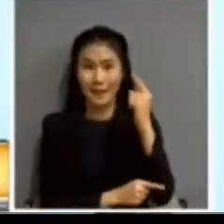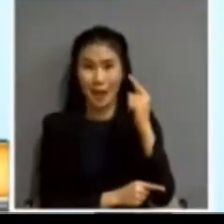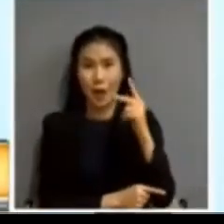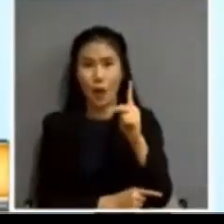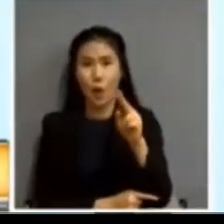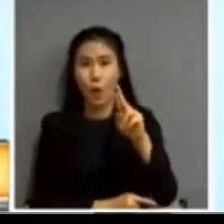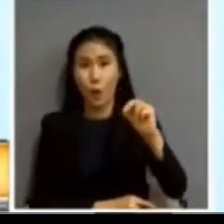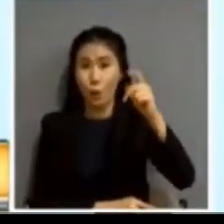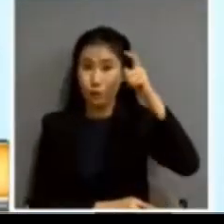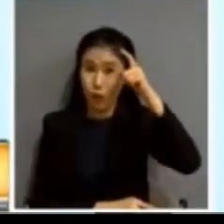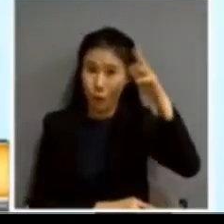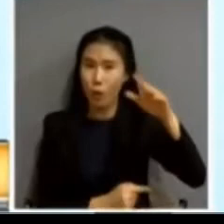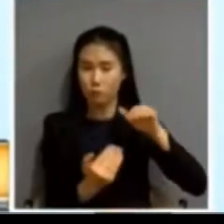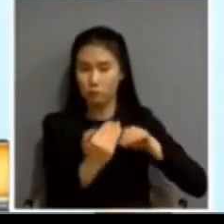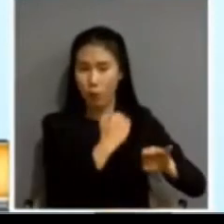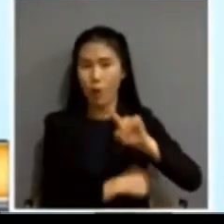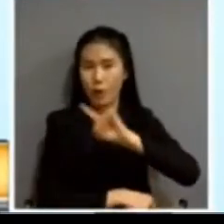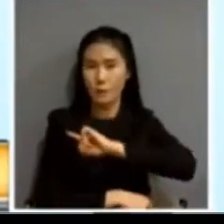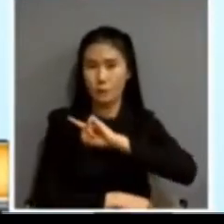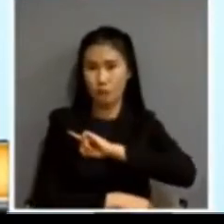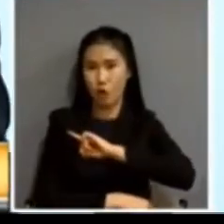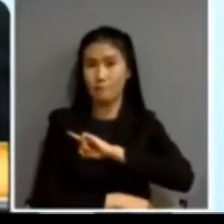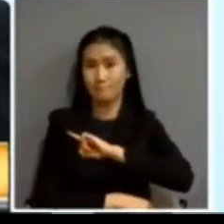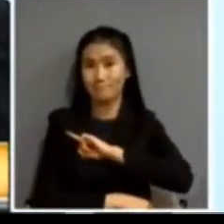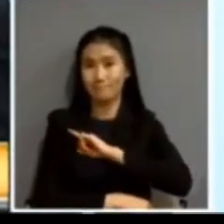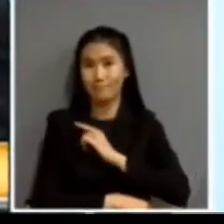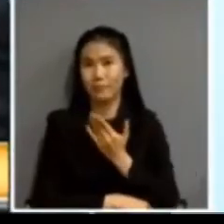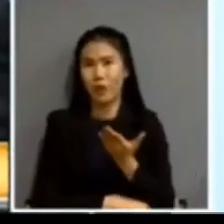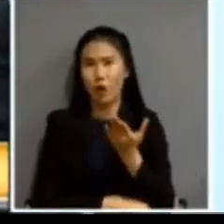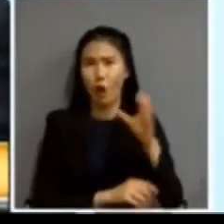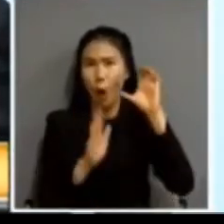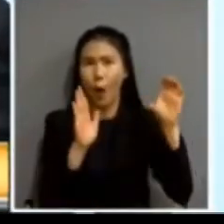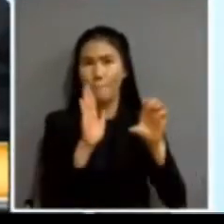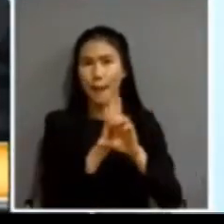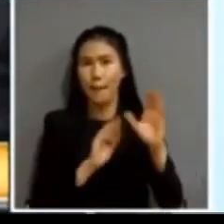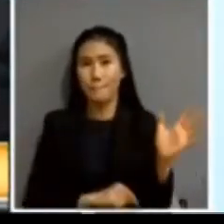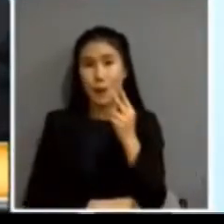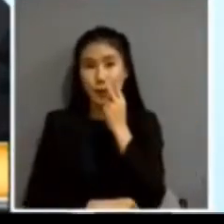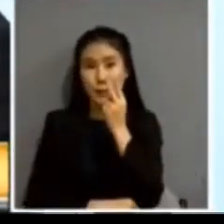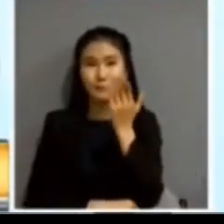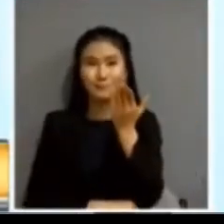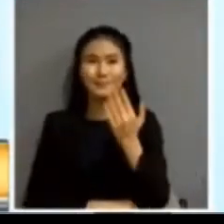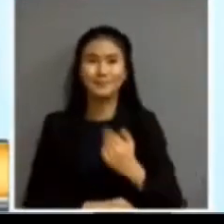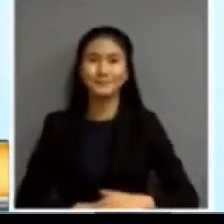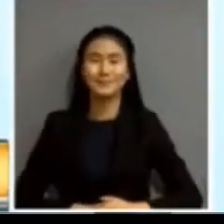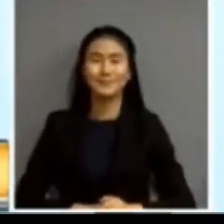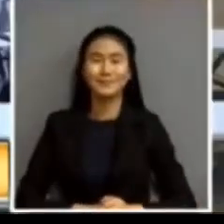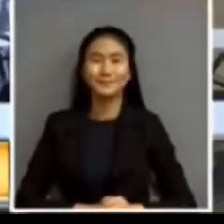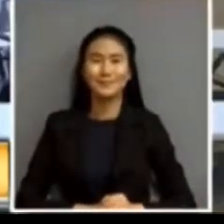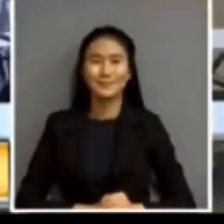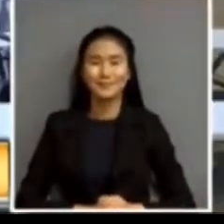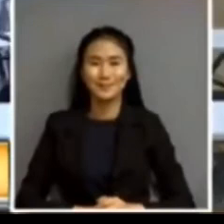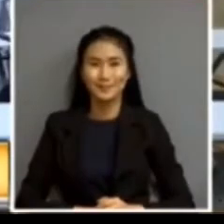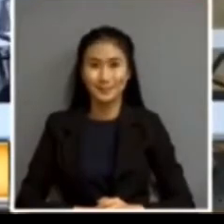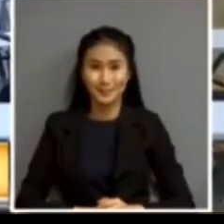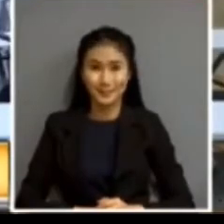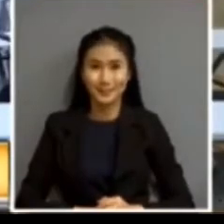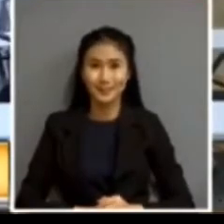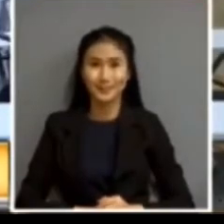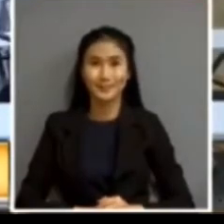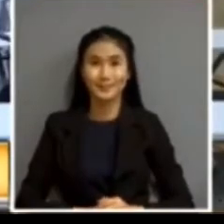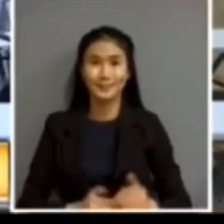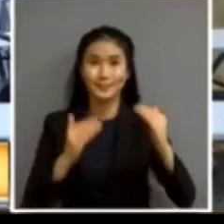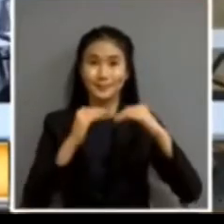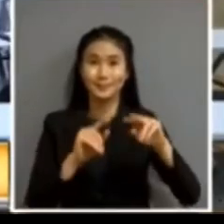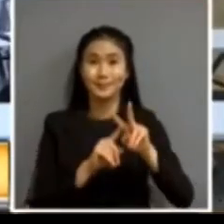ป็นผู้รับผิดชอบด้วยนะครับต่อไปครับช่วยขึ้นสไลด์แผนที่2ครับสไลด์แผนที่2